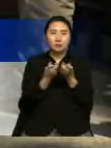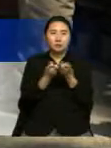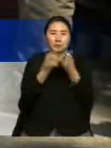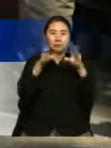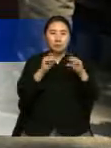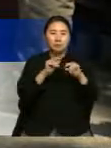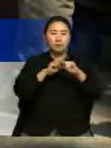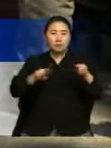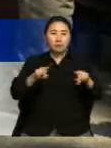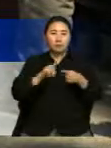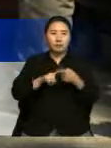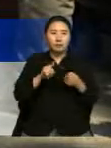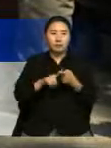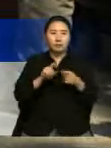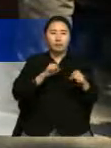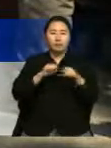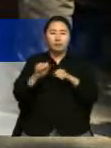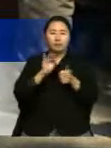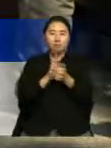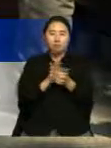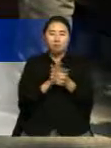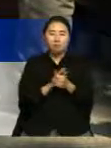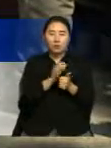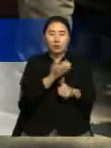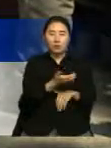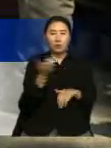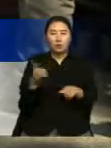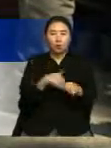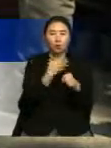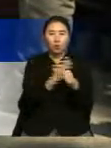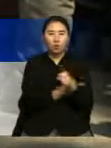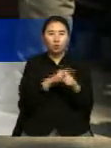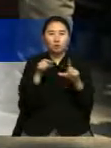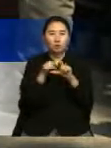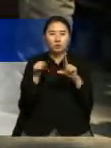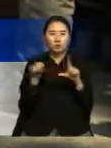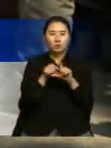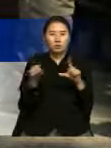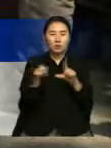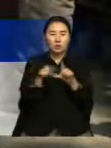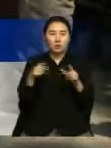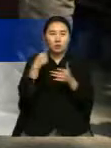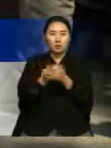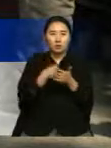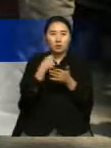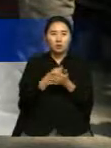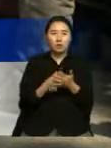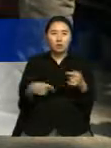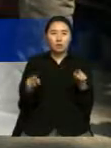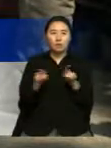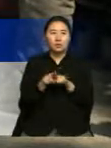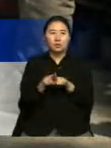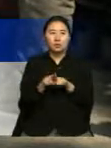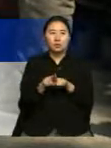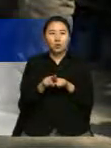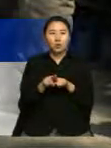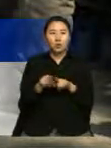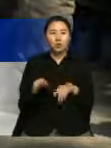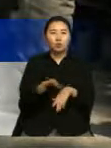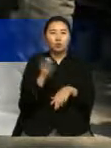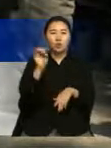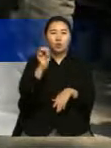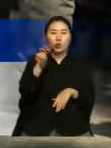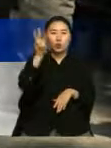상황이라서 그거에 대한 활동 보조라든가 이동권이라든가 이런 부분에 대한 규탄과 더불어 그런